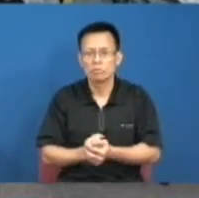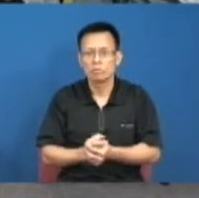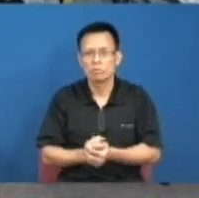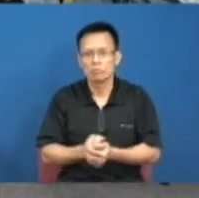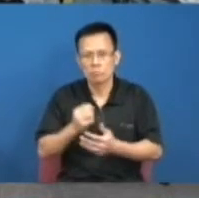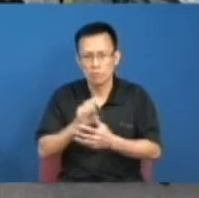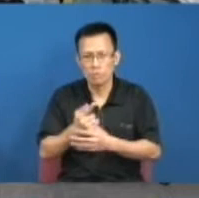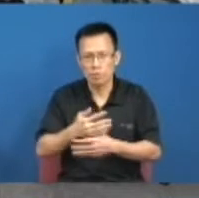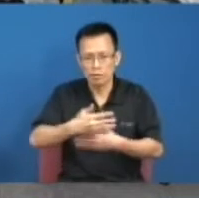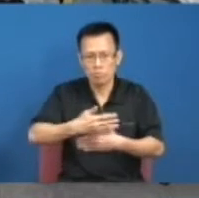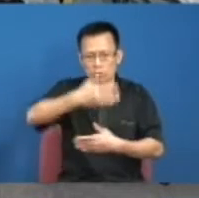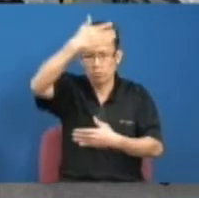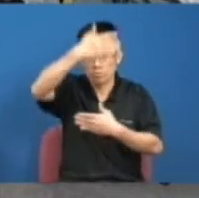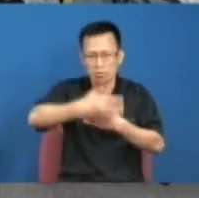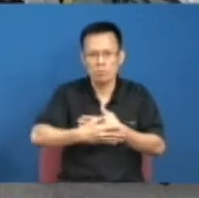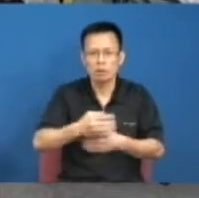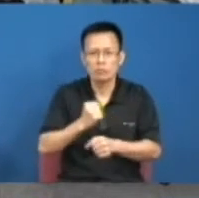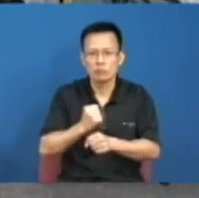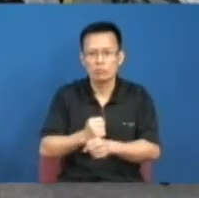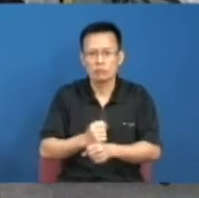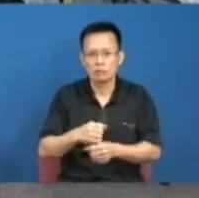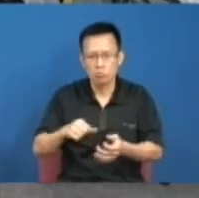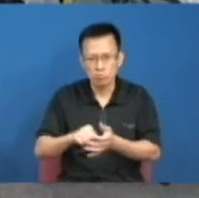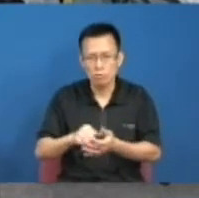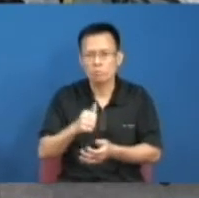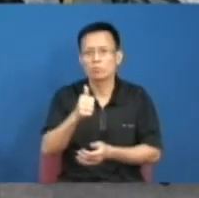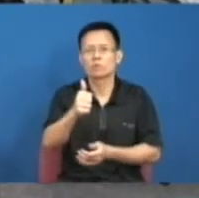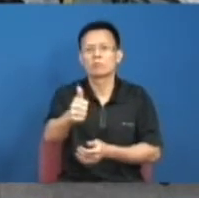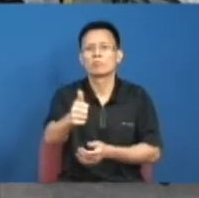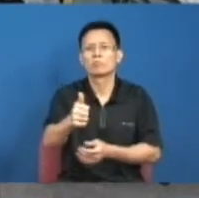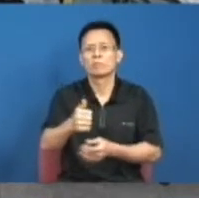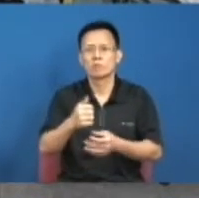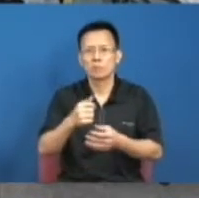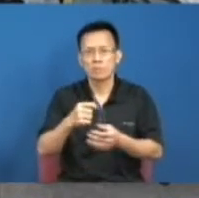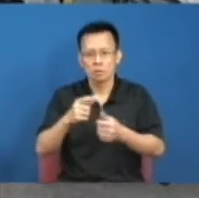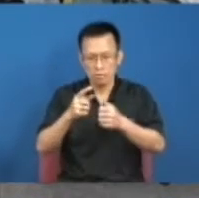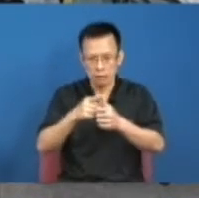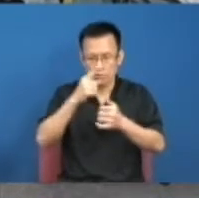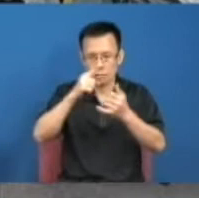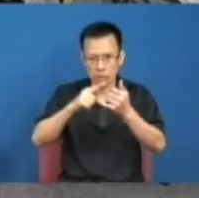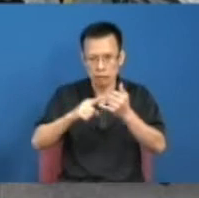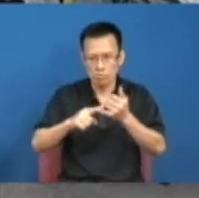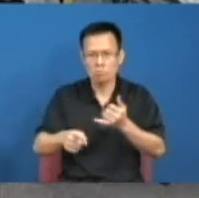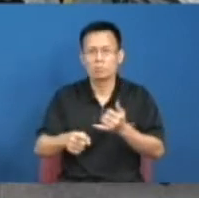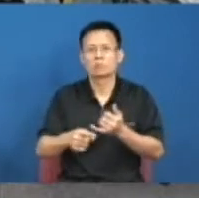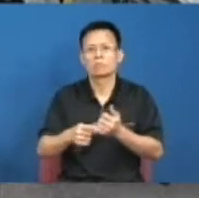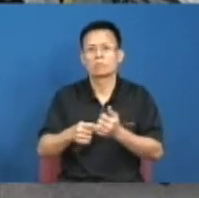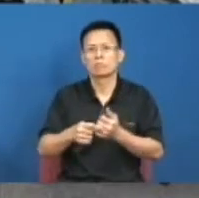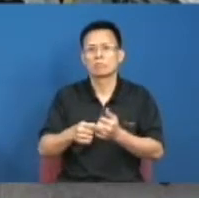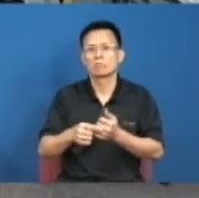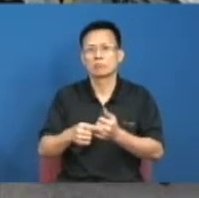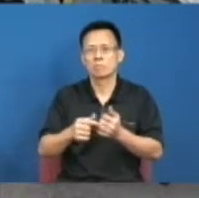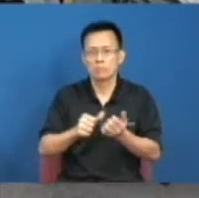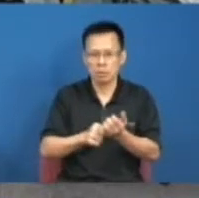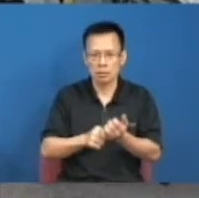牆身做咧，呢個係最理想啦。即係始終你靠紙皮